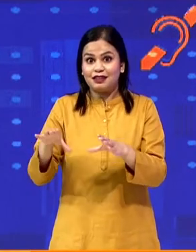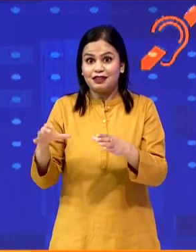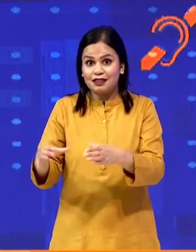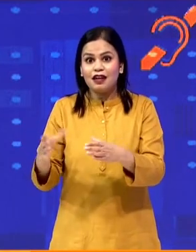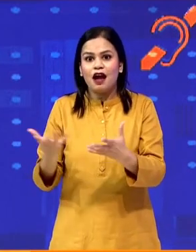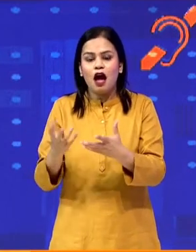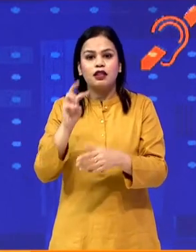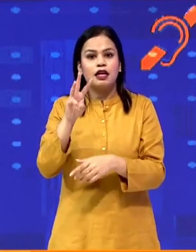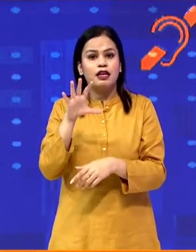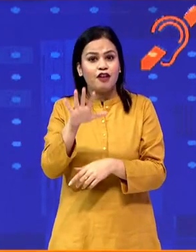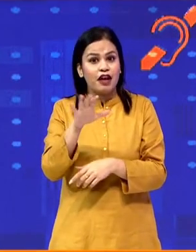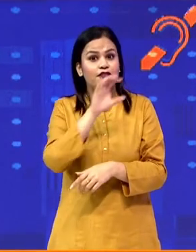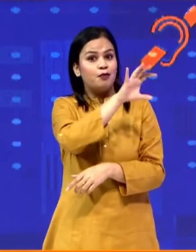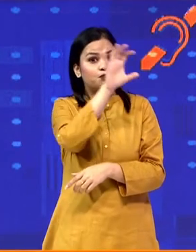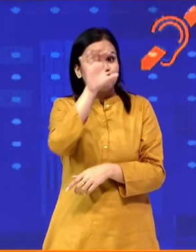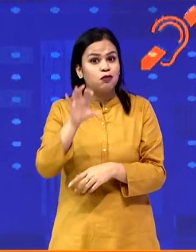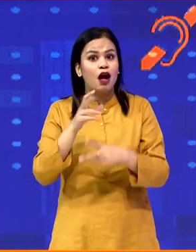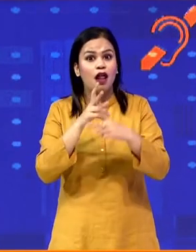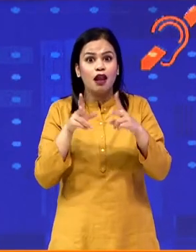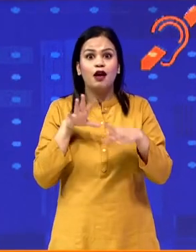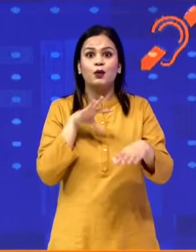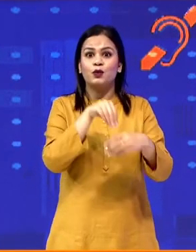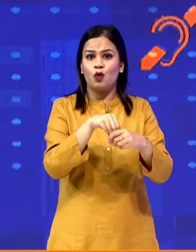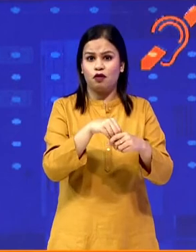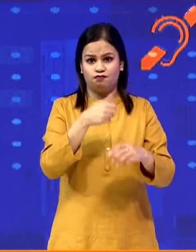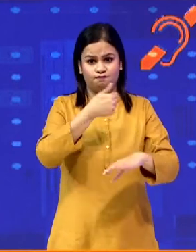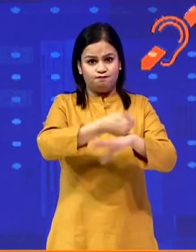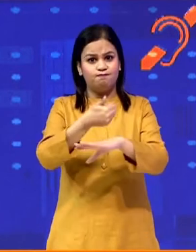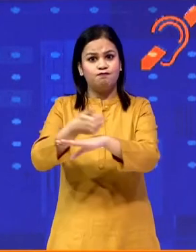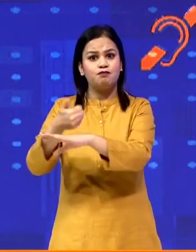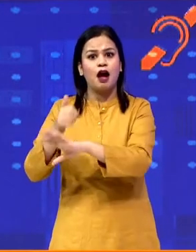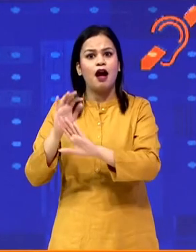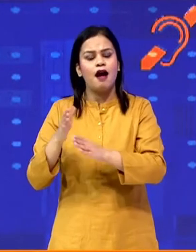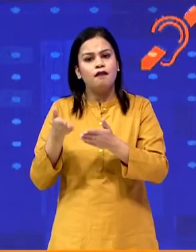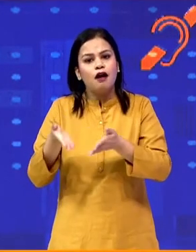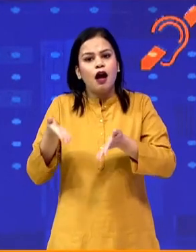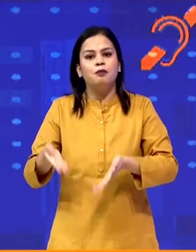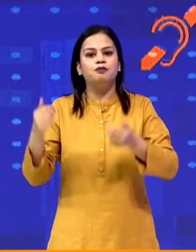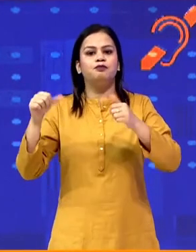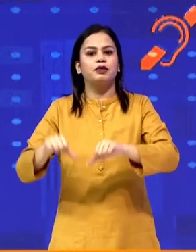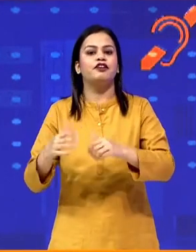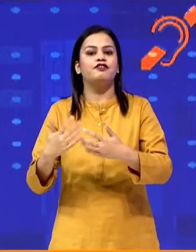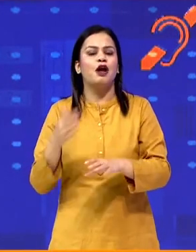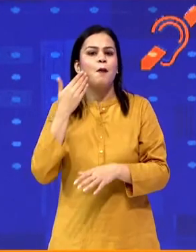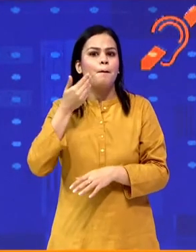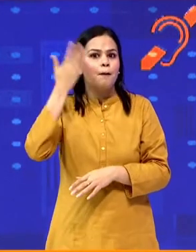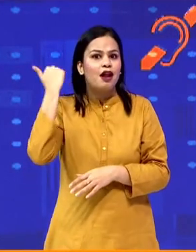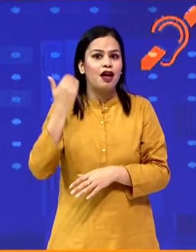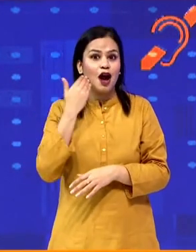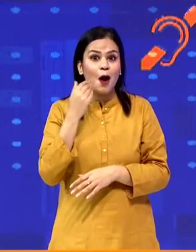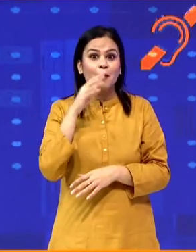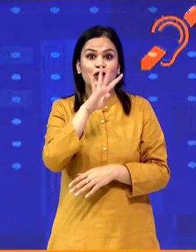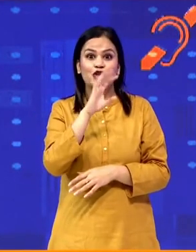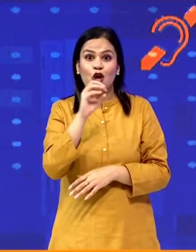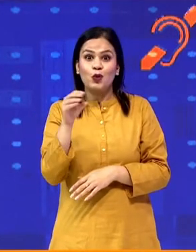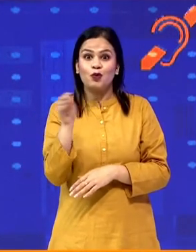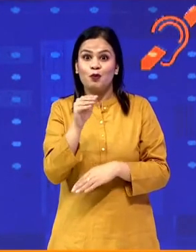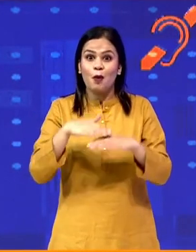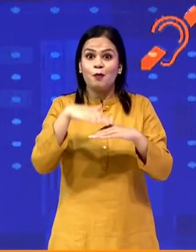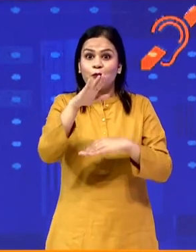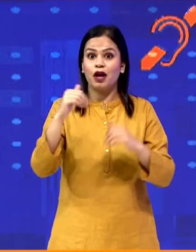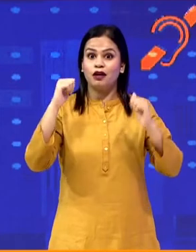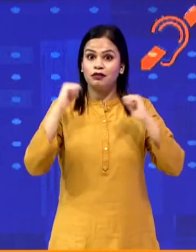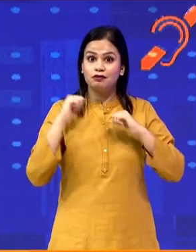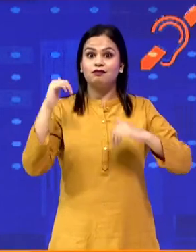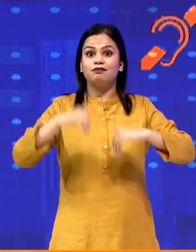में राज करती थी पार्लियामेंट में एक वक्त 414 सिम ली वो दो